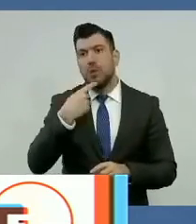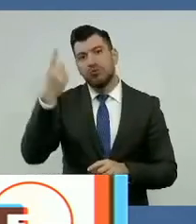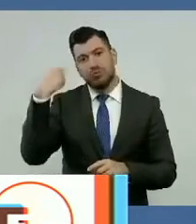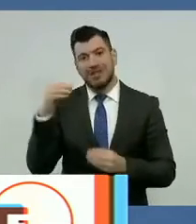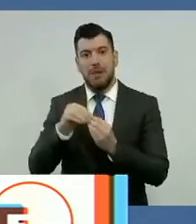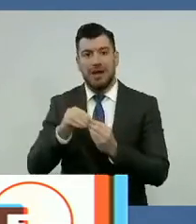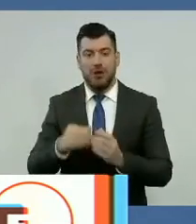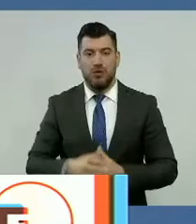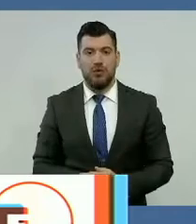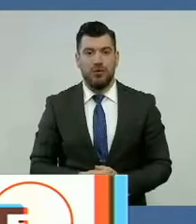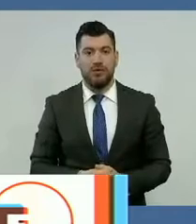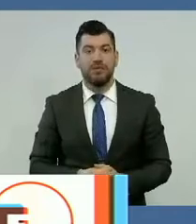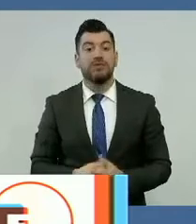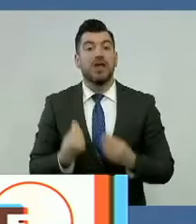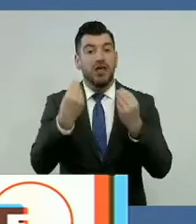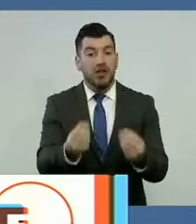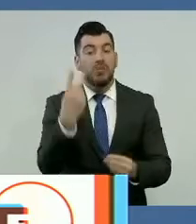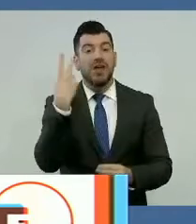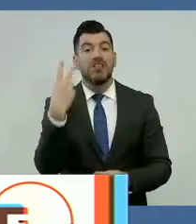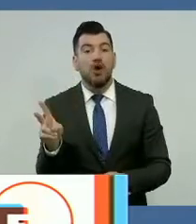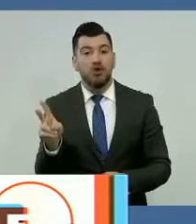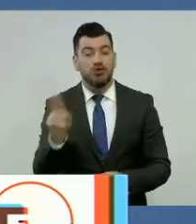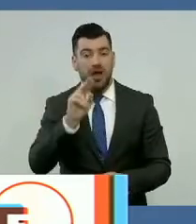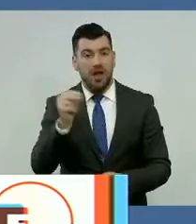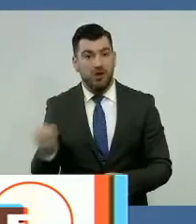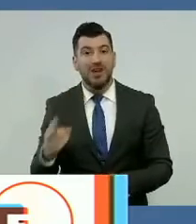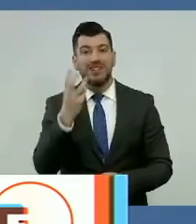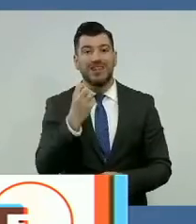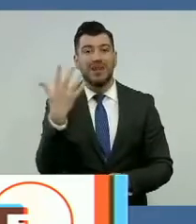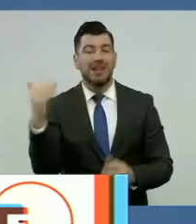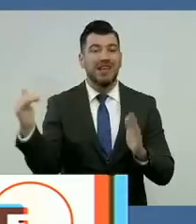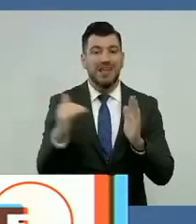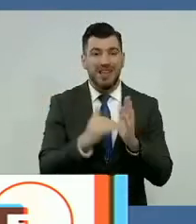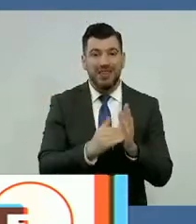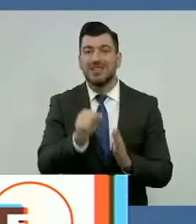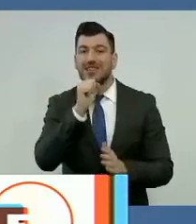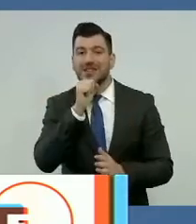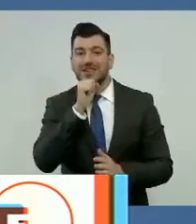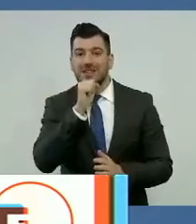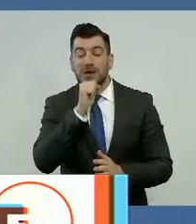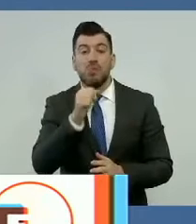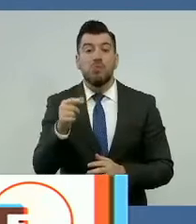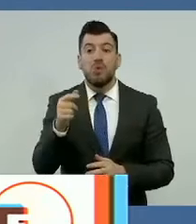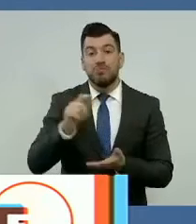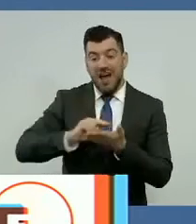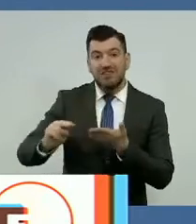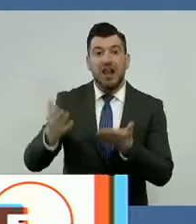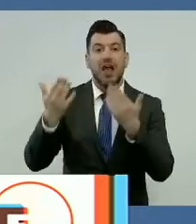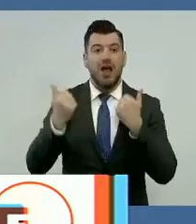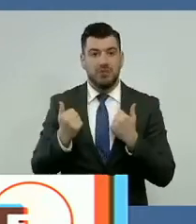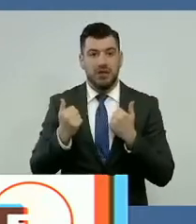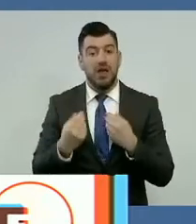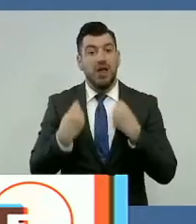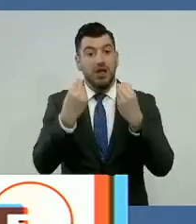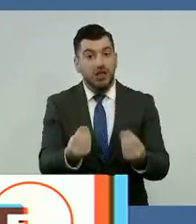ενίσχυση 200 ευρώ σε 35.000 ανασφάλιστους περίλικες. Χορηγείται ενίσχυση 200